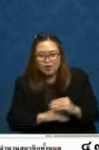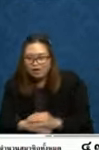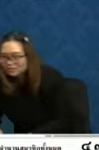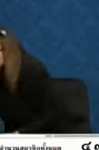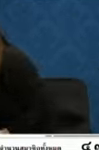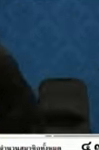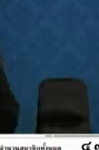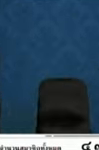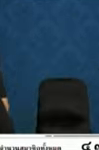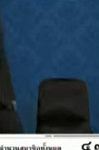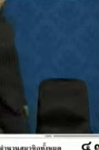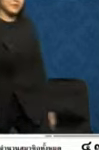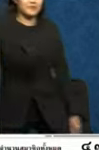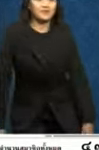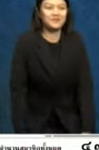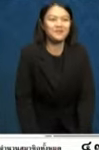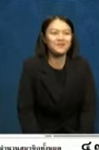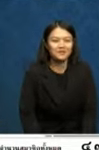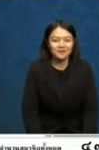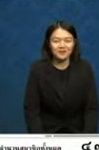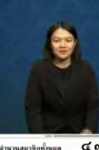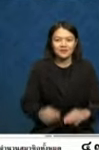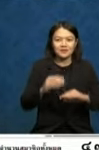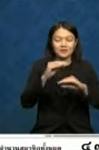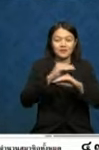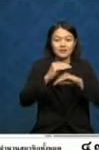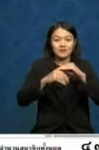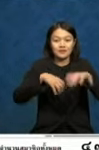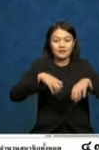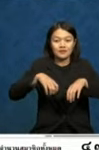ที่ดินและทรัพยากรยังไปสร้างเงื่อนไข